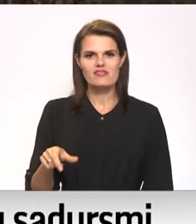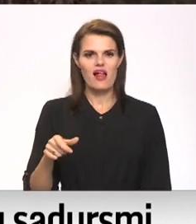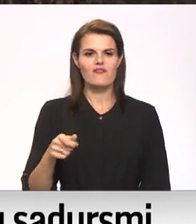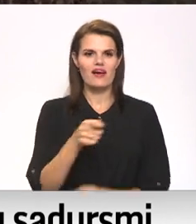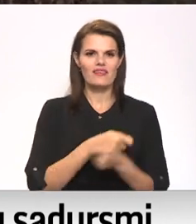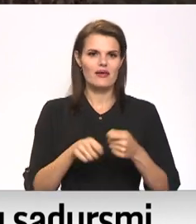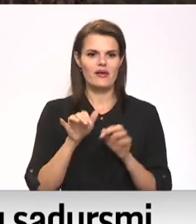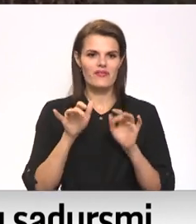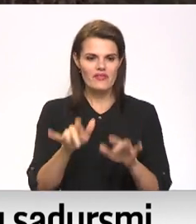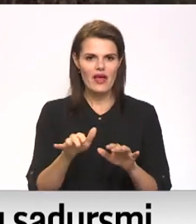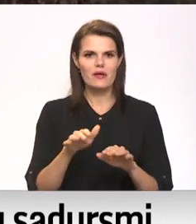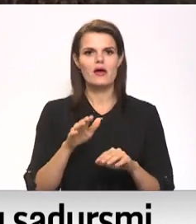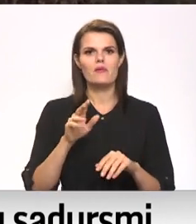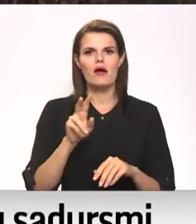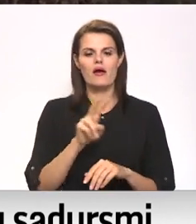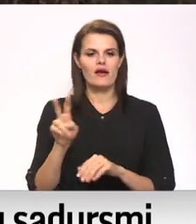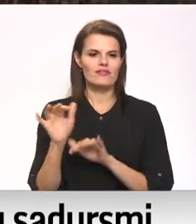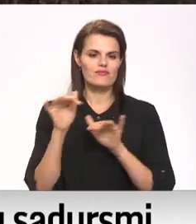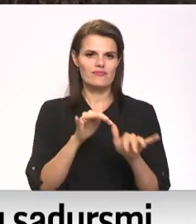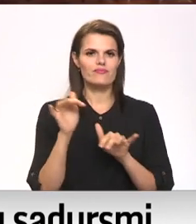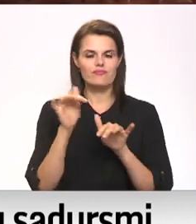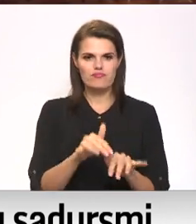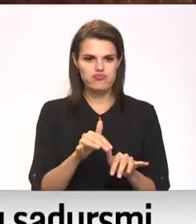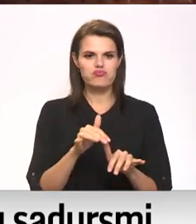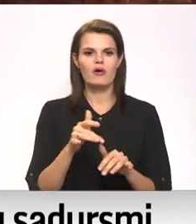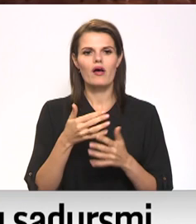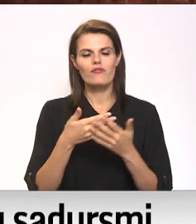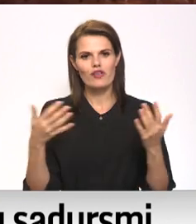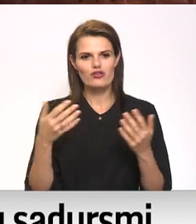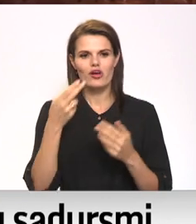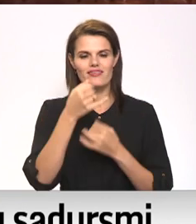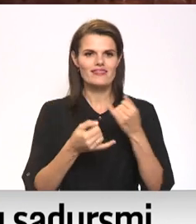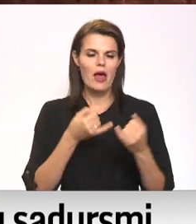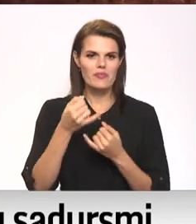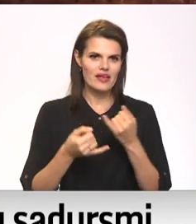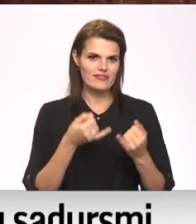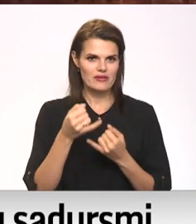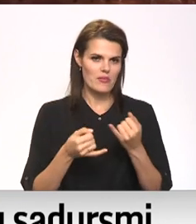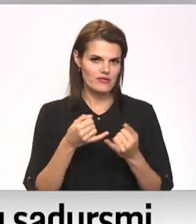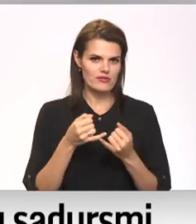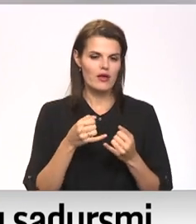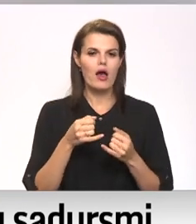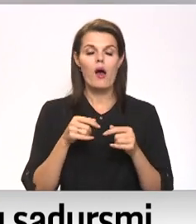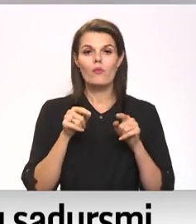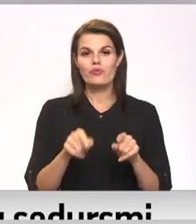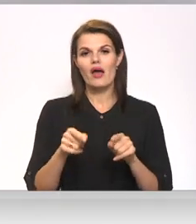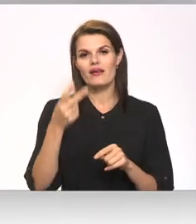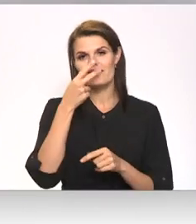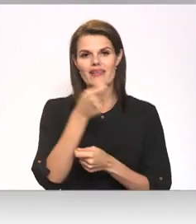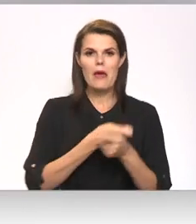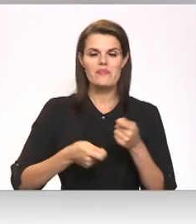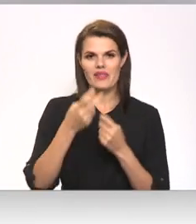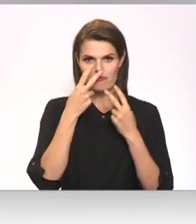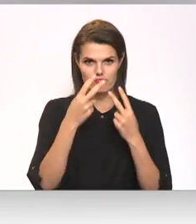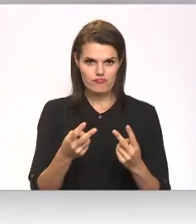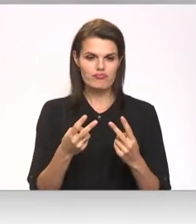darbība, daļ tiem mikroorganismiem, kas nonāk šajā upē, un šādiem darbiem būtu jāmeklē zelta vidusceļš. No tāda saimnieciskā viedokļa,